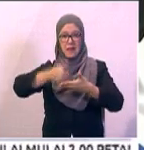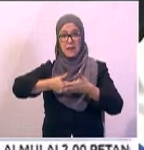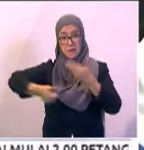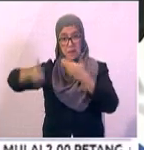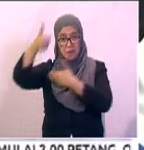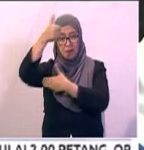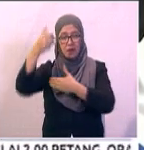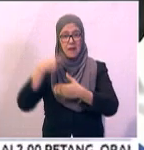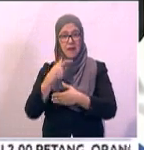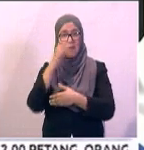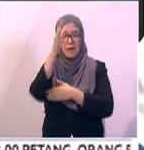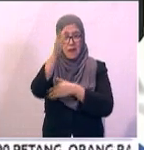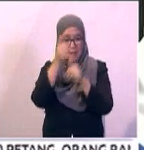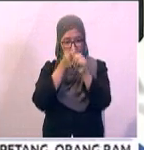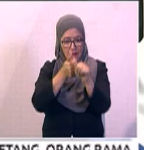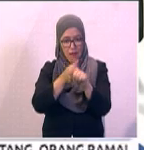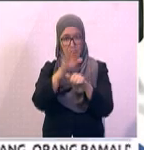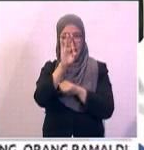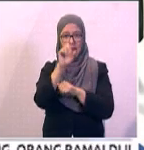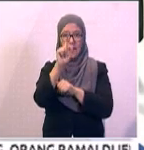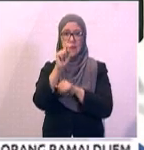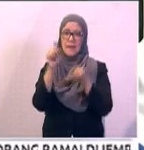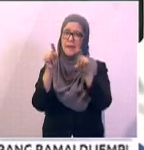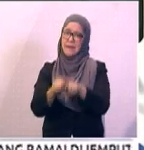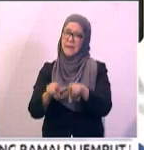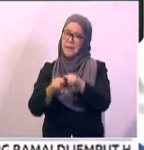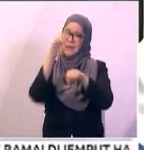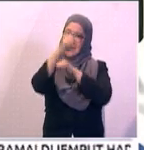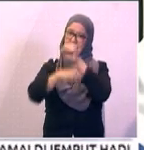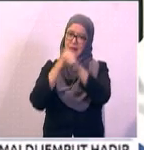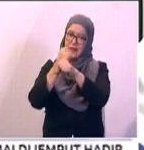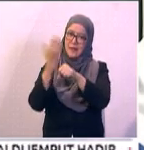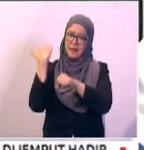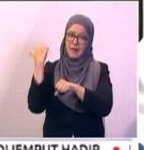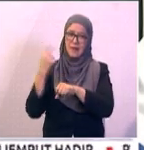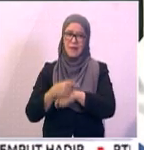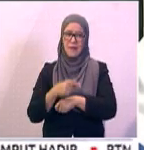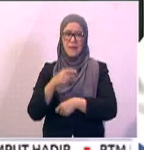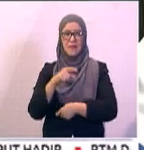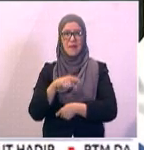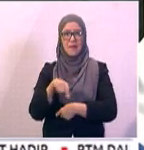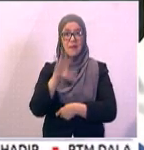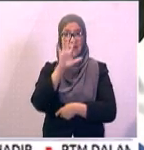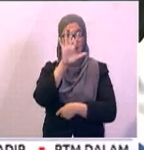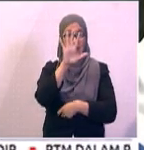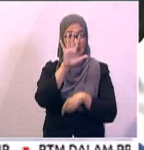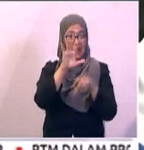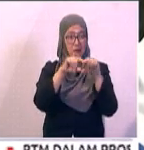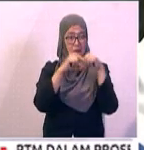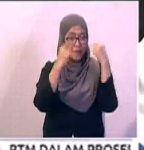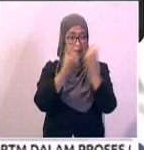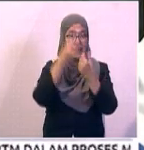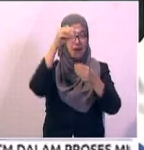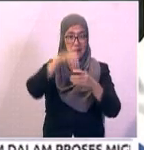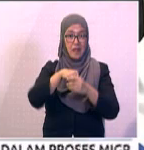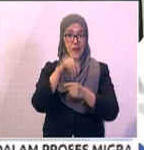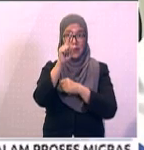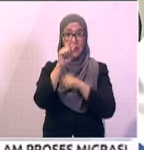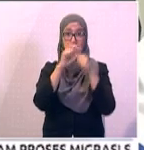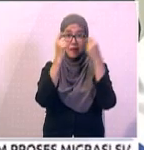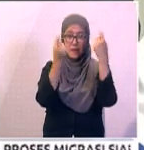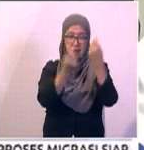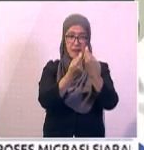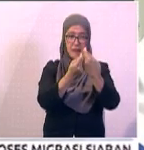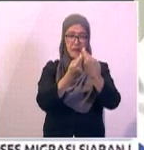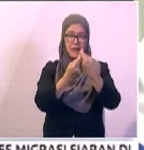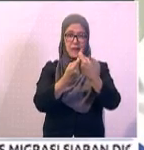mengikut format seperti tahun lepas, iaitu 5 pasukan dalam satu kumpulan